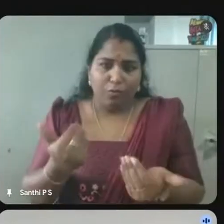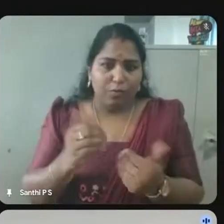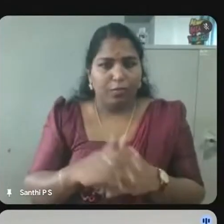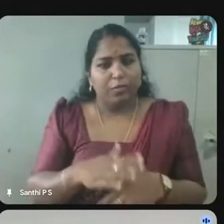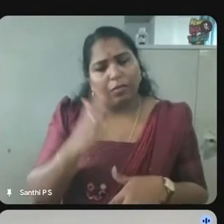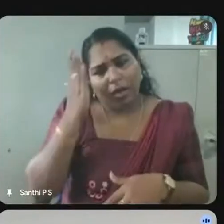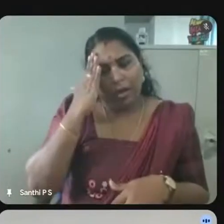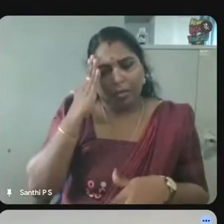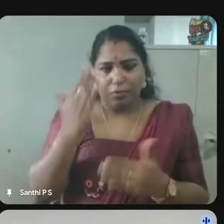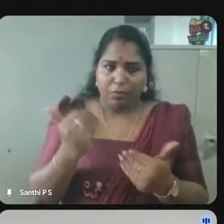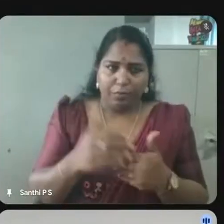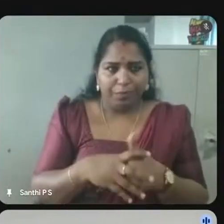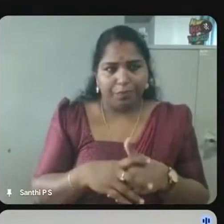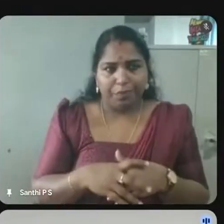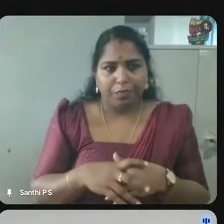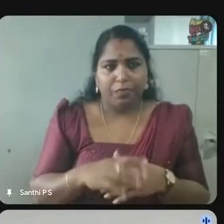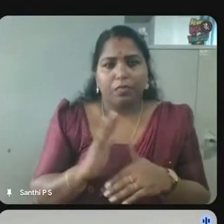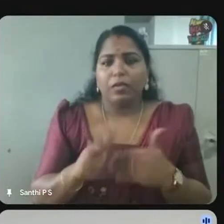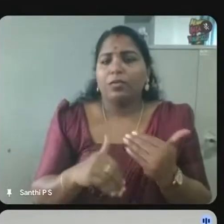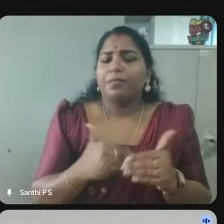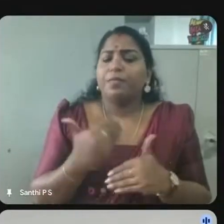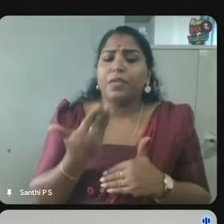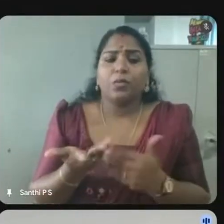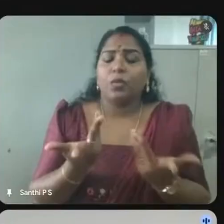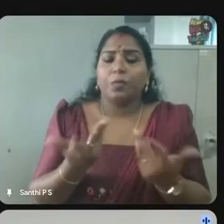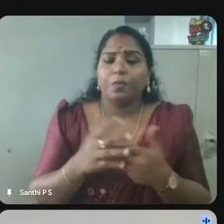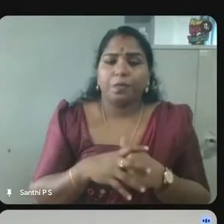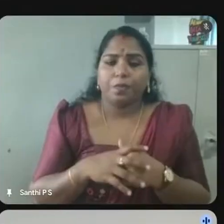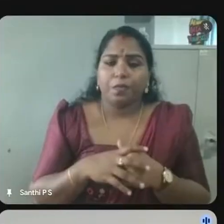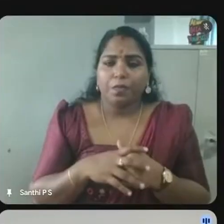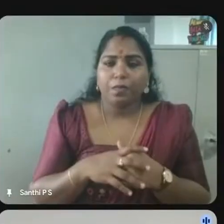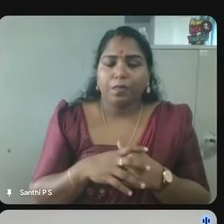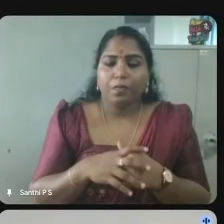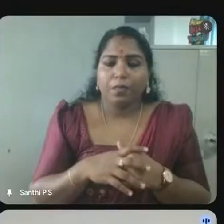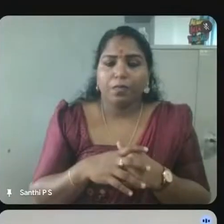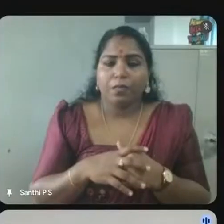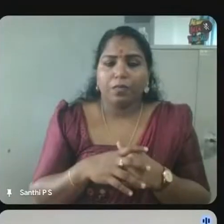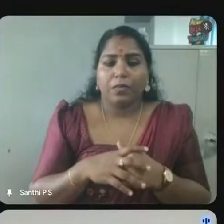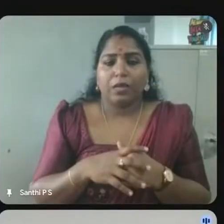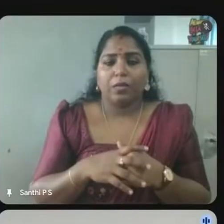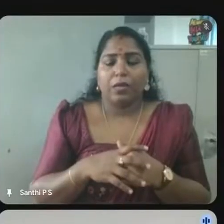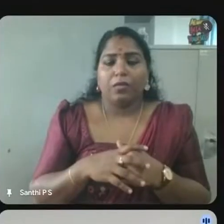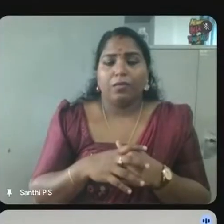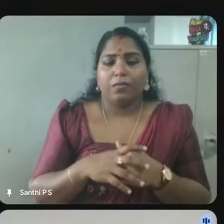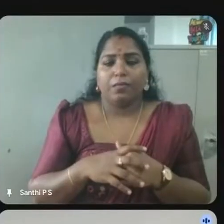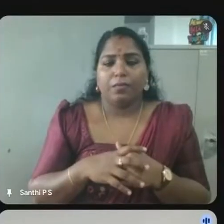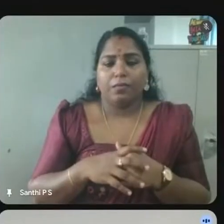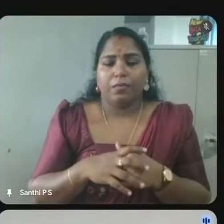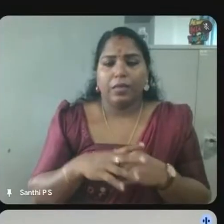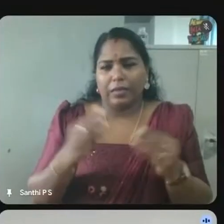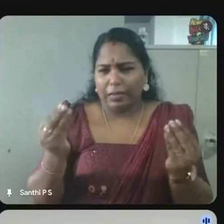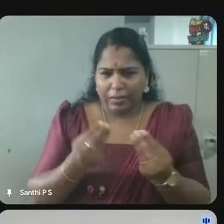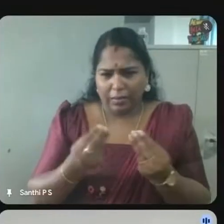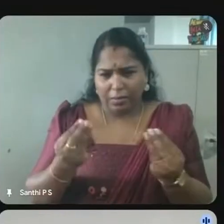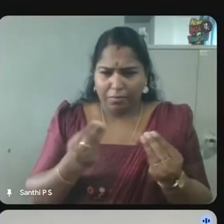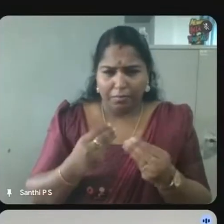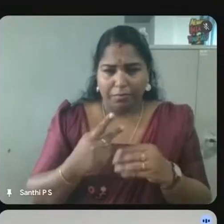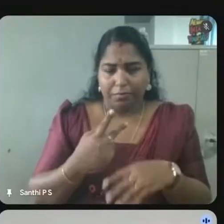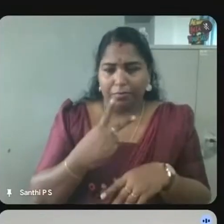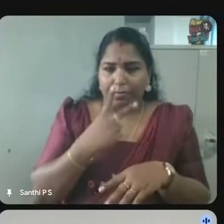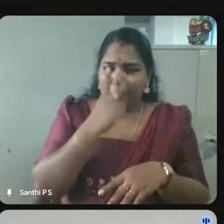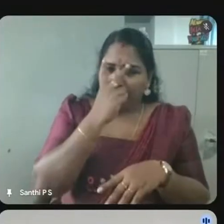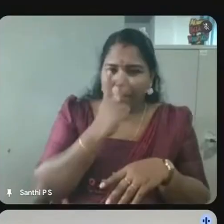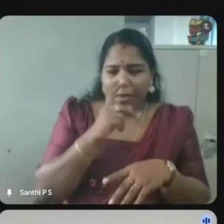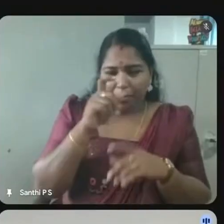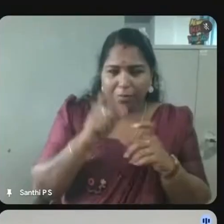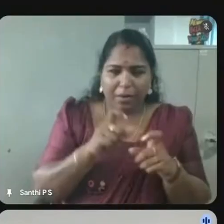അറിയാൻ പറ്റുന്ന ഒരു ഇത്. പിന്നെ നമുക്ക് വേറൊരു കാര്യം ഇവിടെ പറയുന്നത് എന്താണെന്ന് വെച്ചാൽ, നമ്മുടെ ലൈറ്റ്, ഇപ്പൊ ചില ടൈപ്പ് കാഴ്ചക്കുറവില് അവർക്ക് ഗ്ലെയർ ആയിരിക്കും